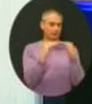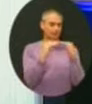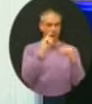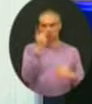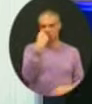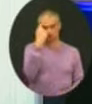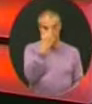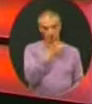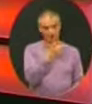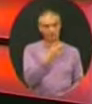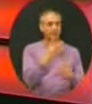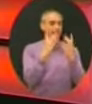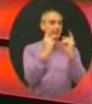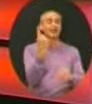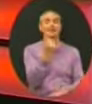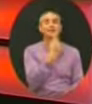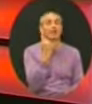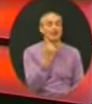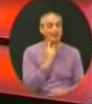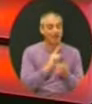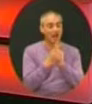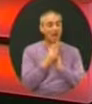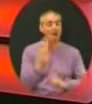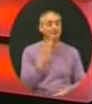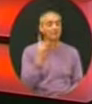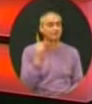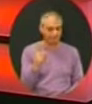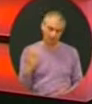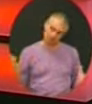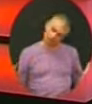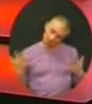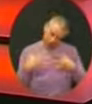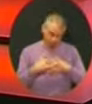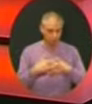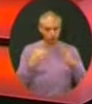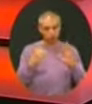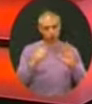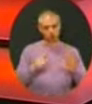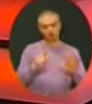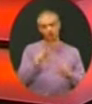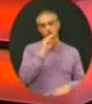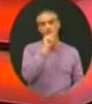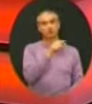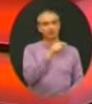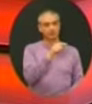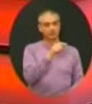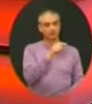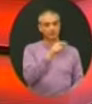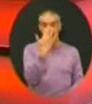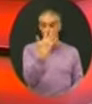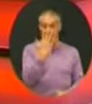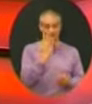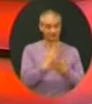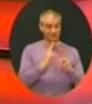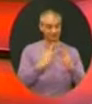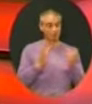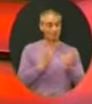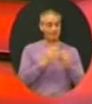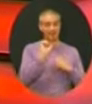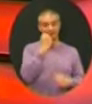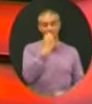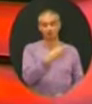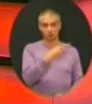יודעים שהדרך היחידה להחליף את נתניהו היא להביא את ה-6-7 מנדטים שאתה מדבר עליהם, וברגע שציבור המחנה